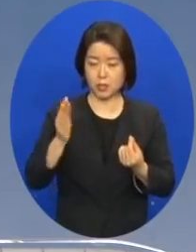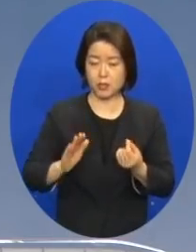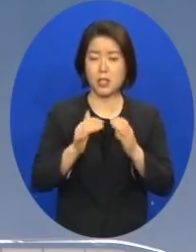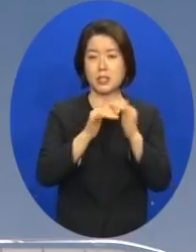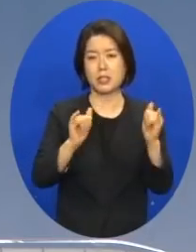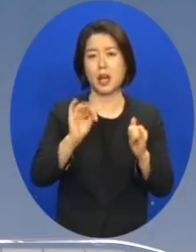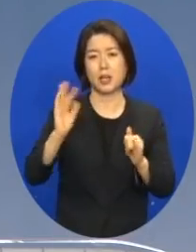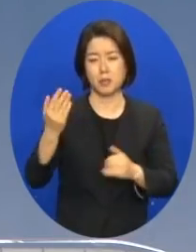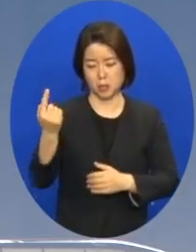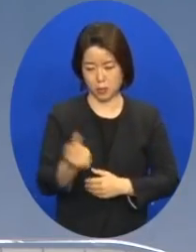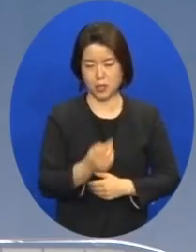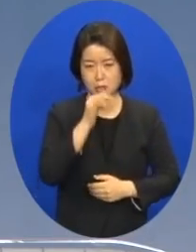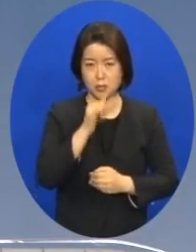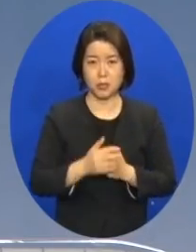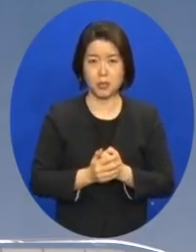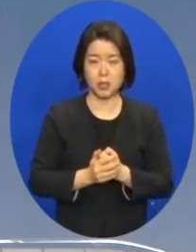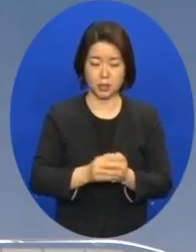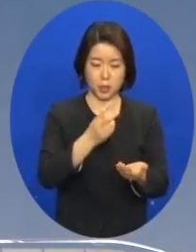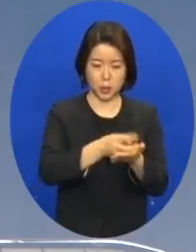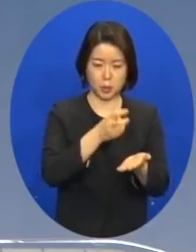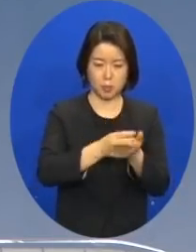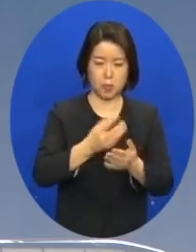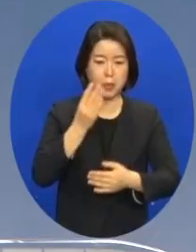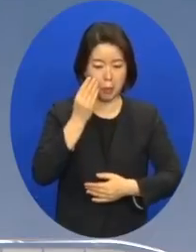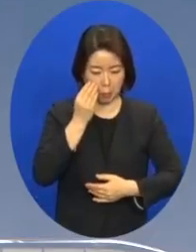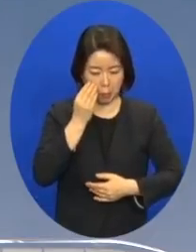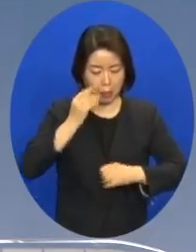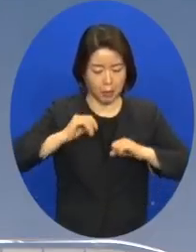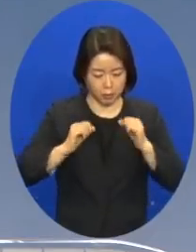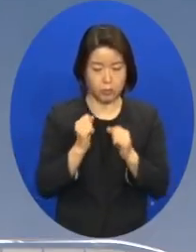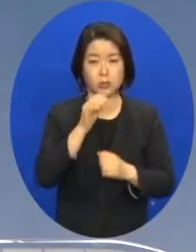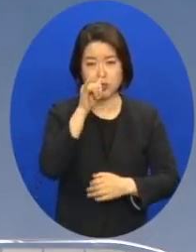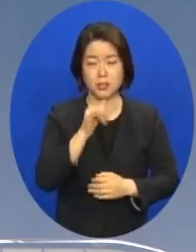되셨습니다. 율법에 순종하셨습니다.